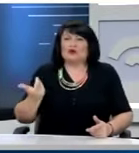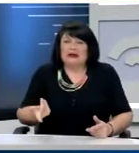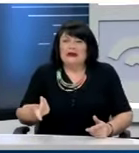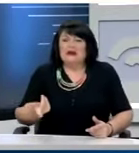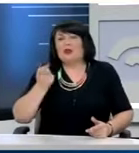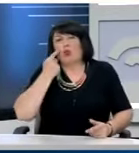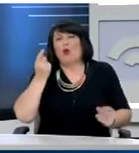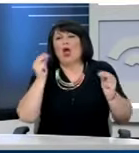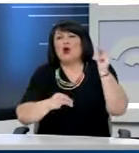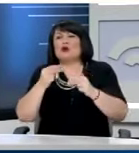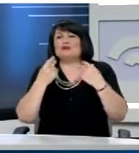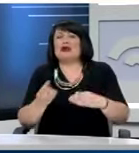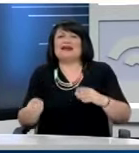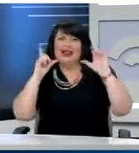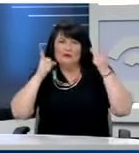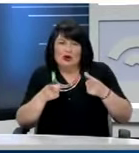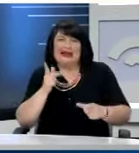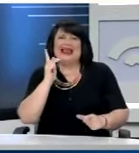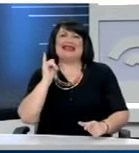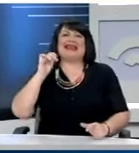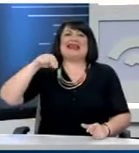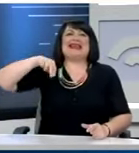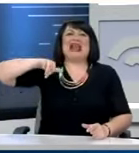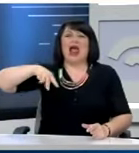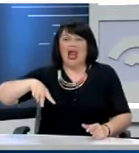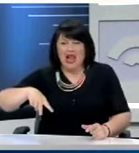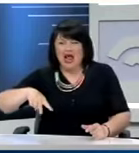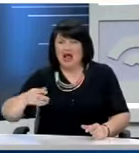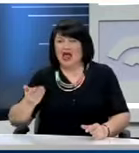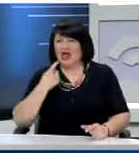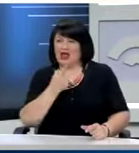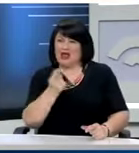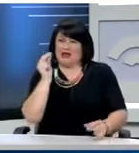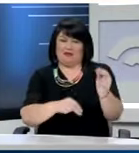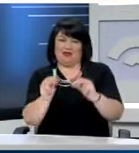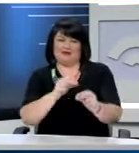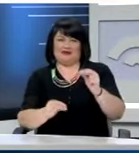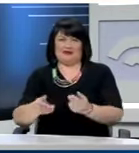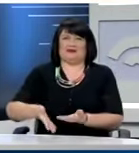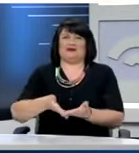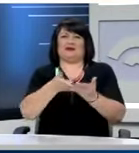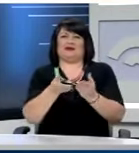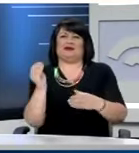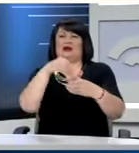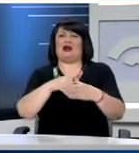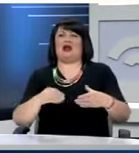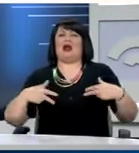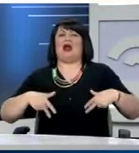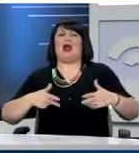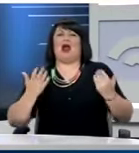εκλογών, η Νέα Δημοκρατία και το Κινάλ που πριν από τις εκλογές είχε πει ότι θα σας ψήφιζε ακόμα και αν δεν συμμετείχε στην κυβέρνηση, θα